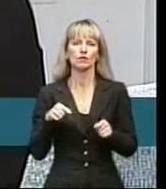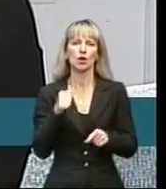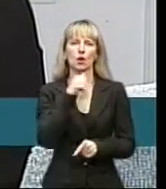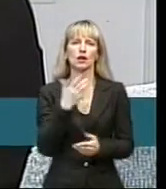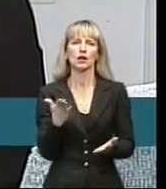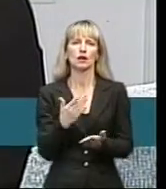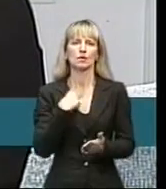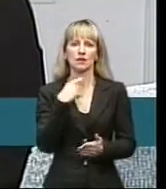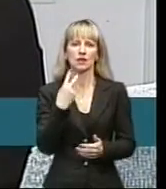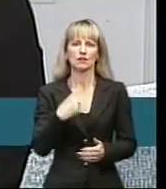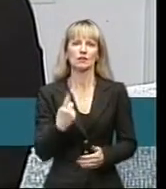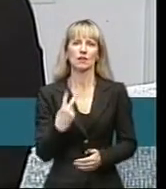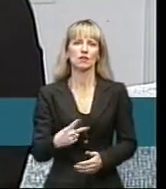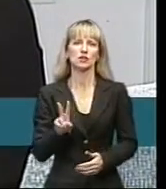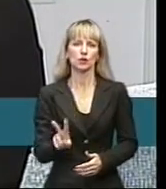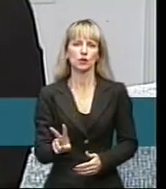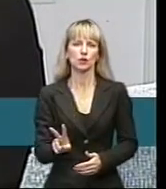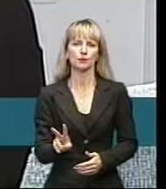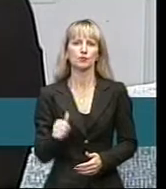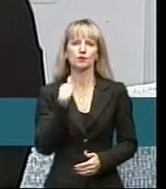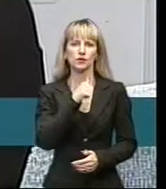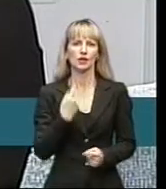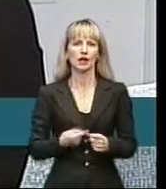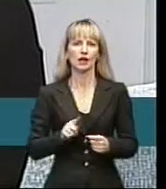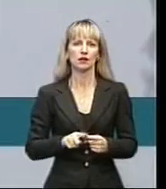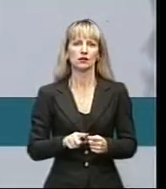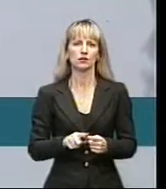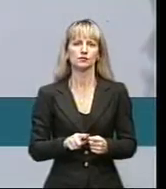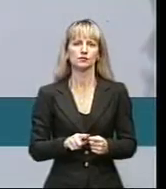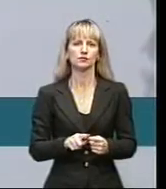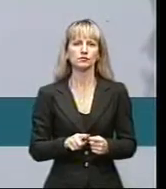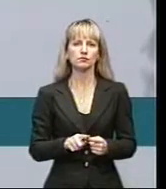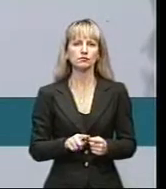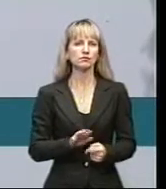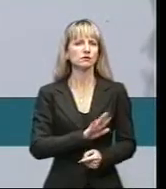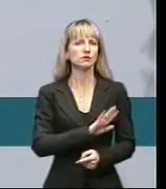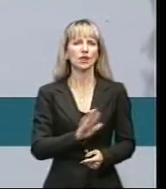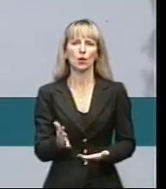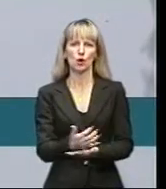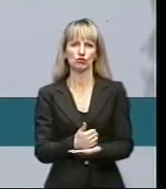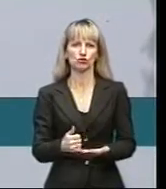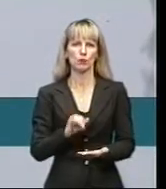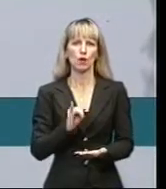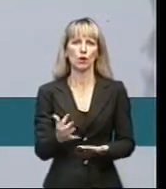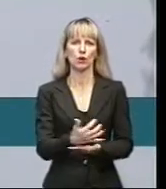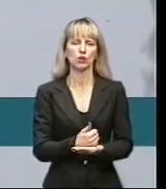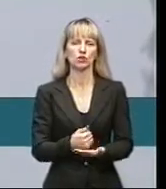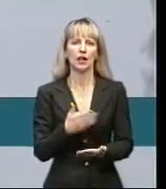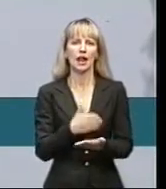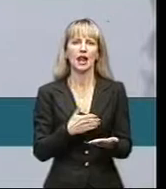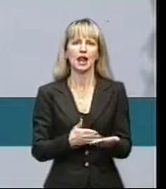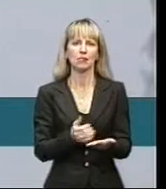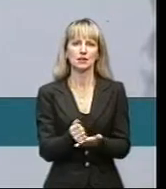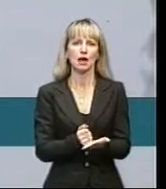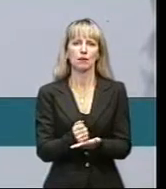називаємо 21-22 роки, це не дорід, не врожай, а цифри хлібозаготівель